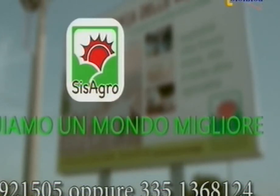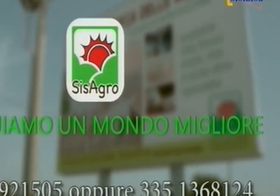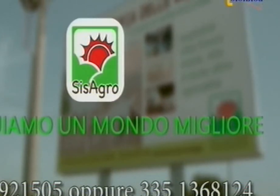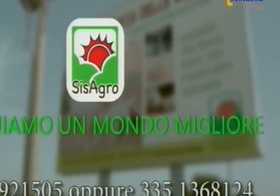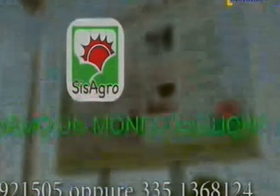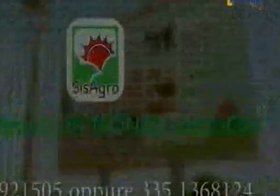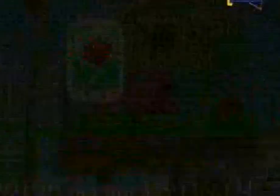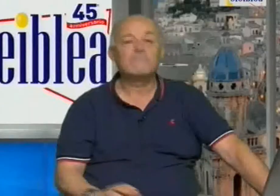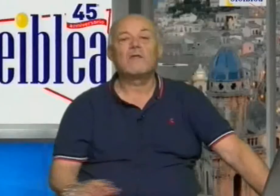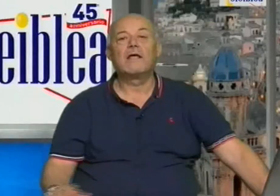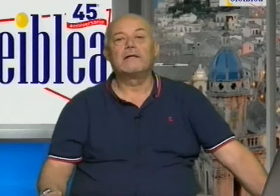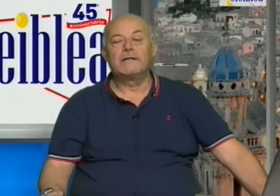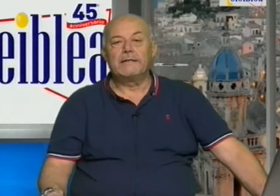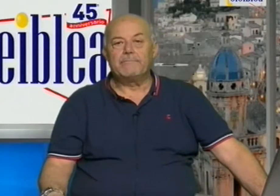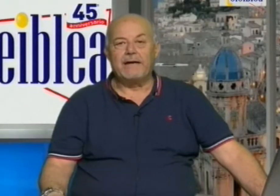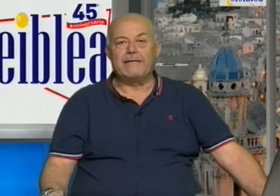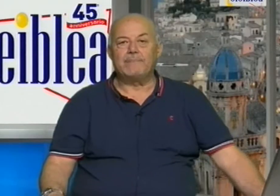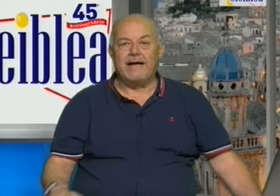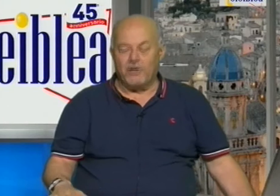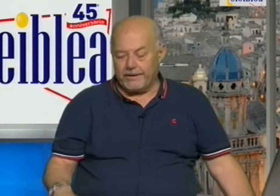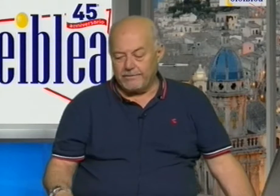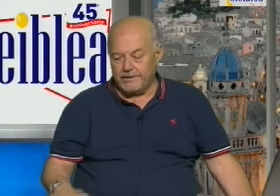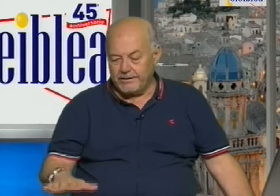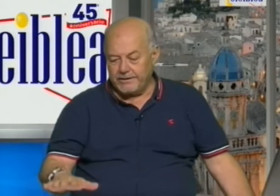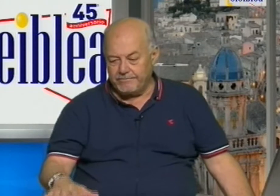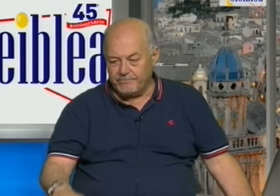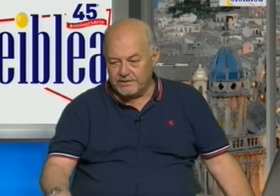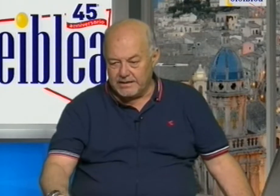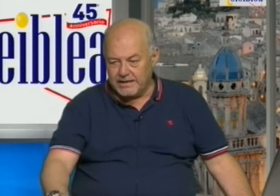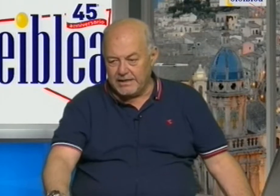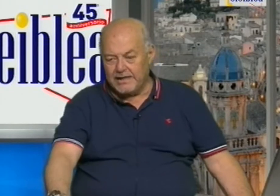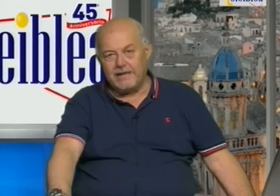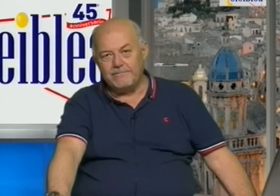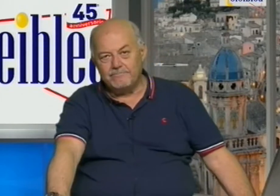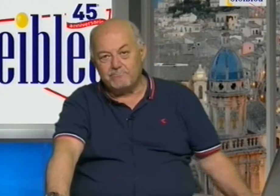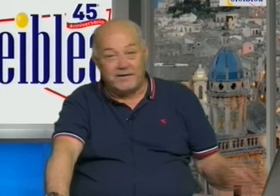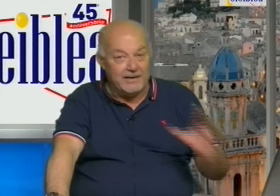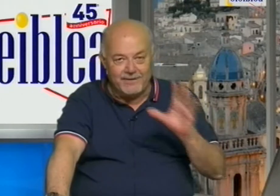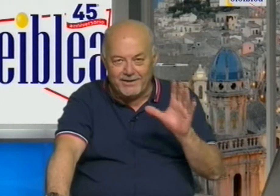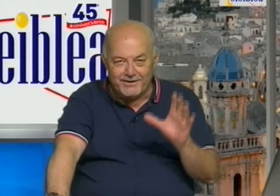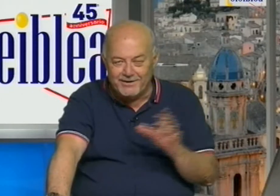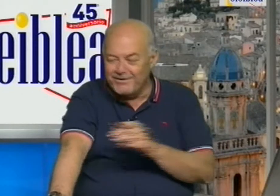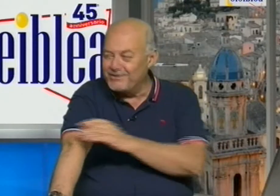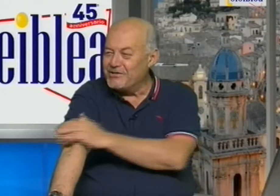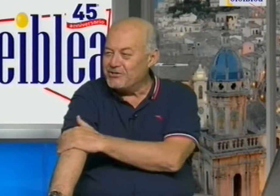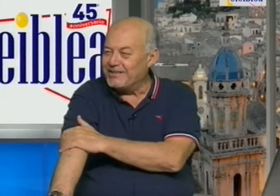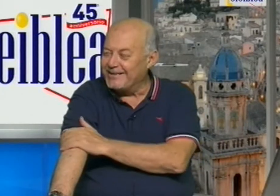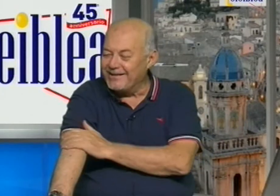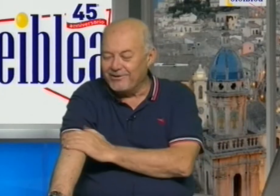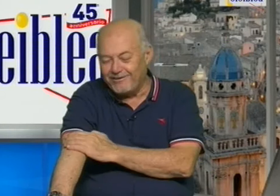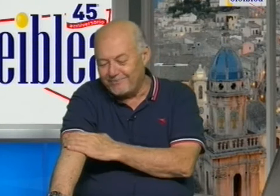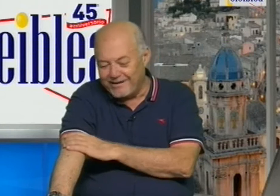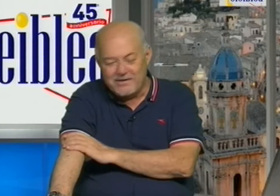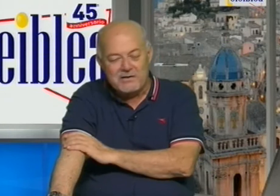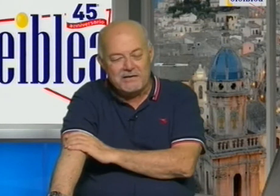alle 17. Bene, allora, il premier